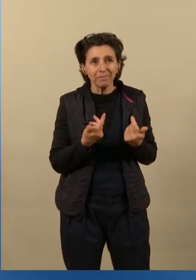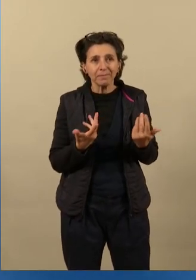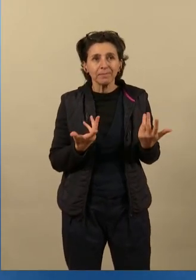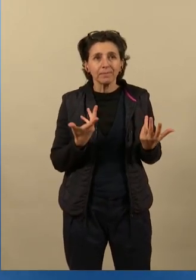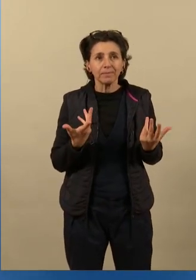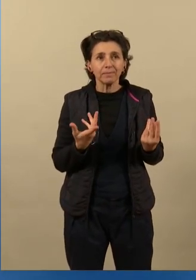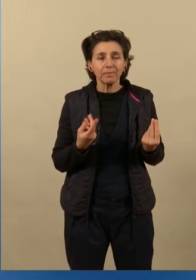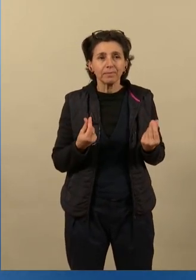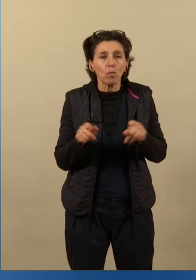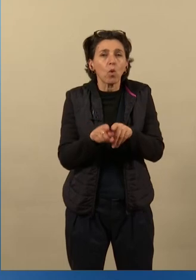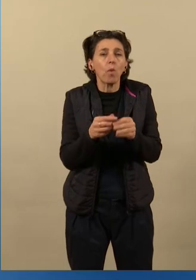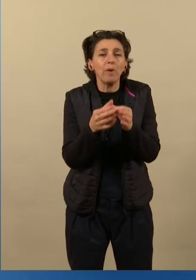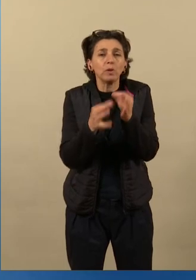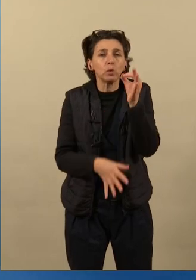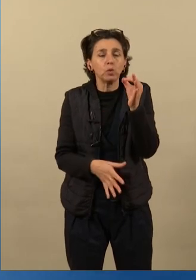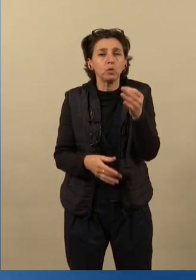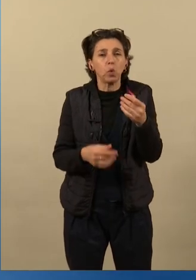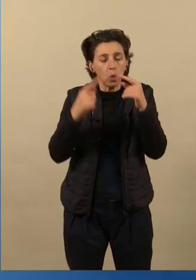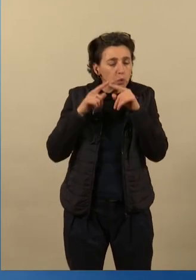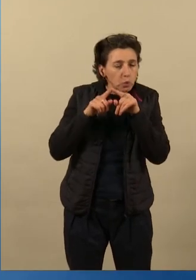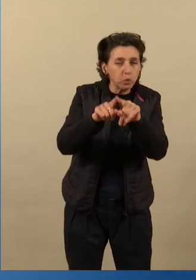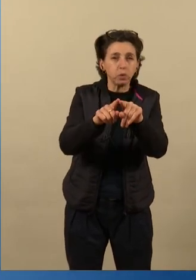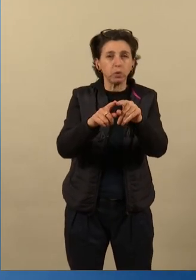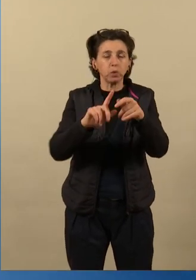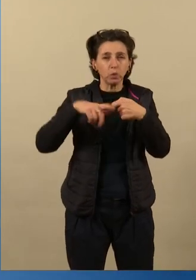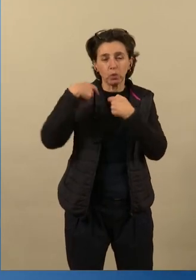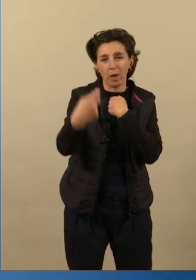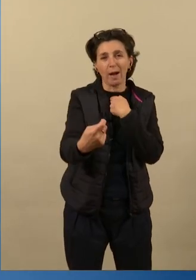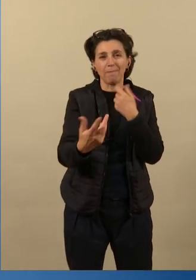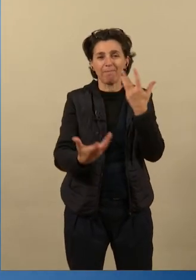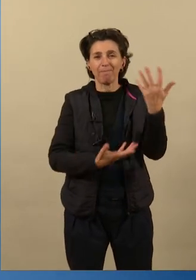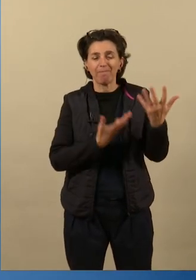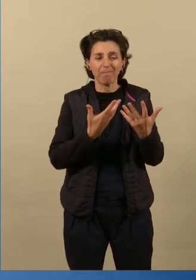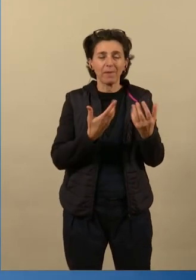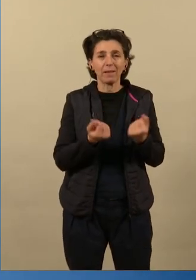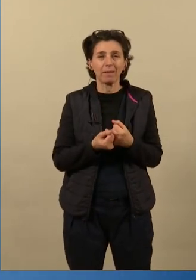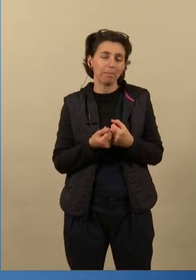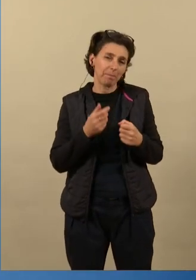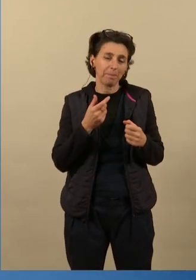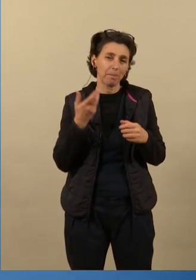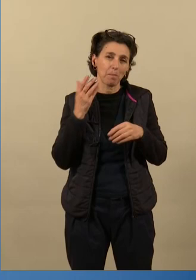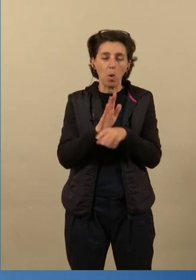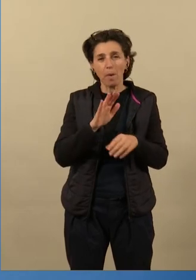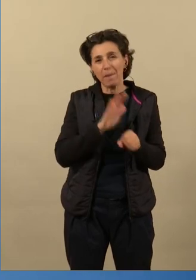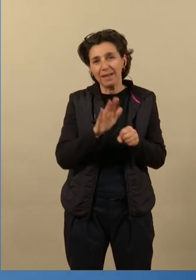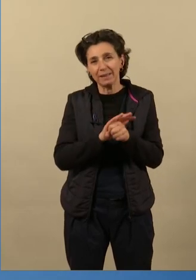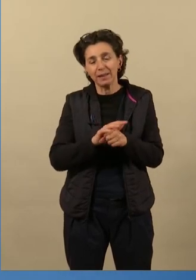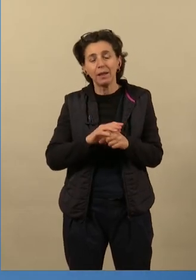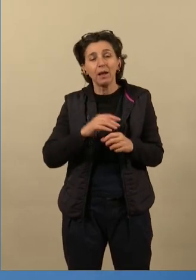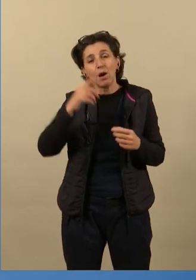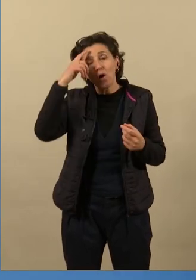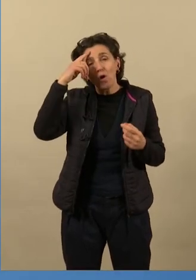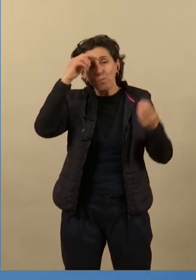la recherche d'une solution juste durble la pensée du 3è groupe ce qu'on appelle le nuancé la